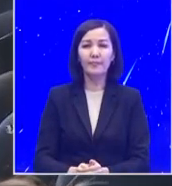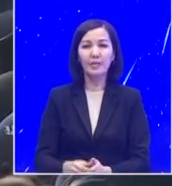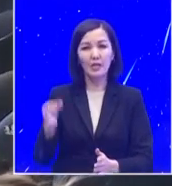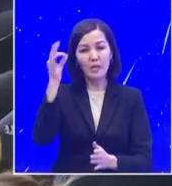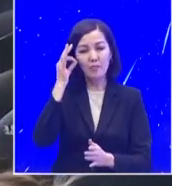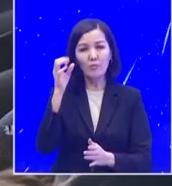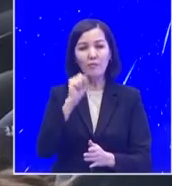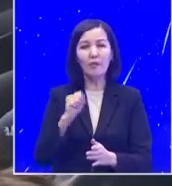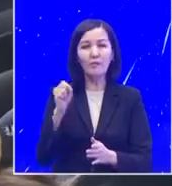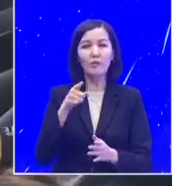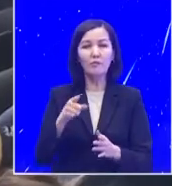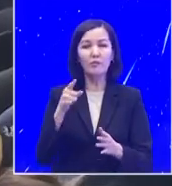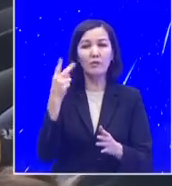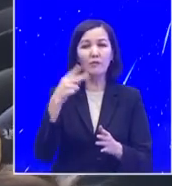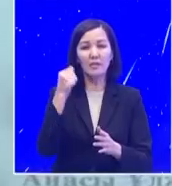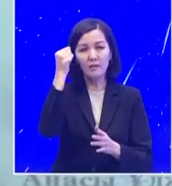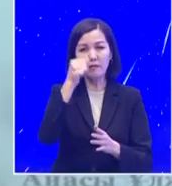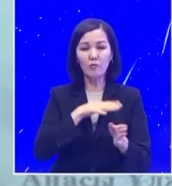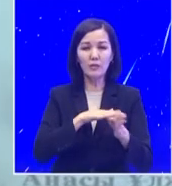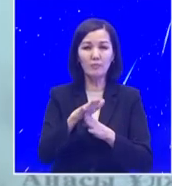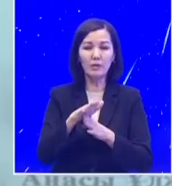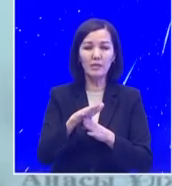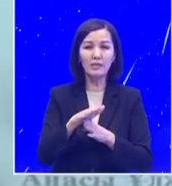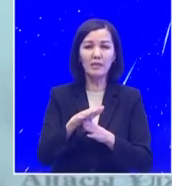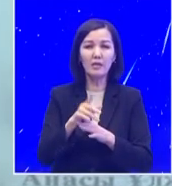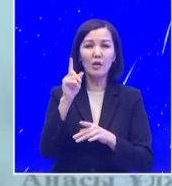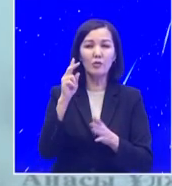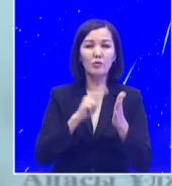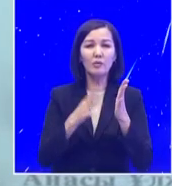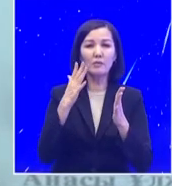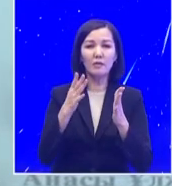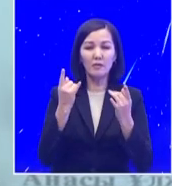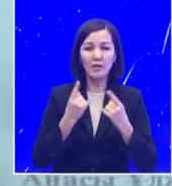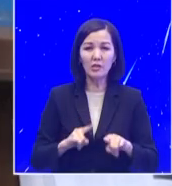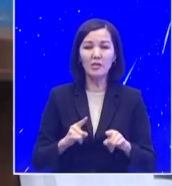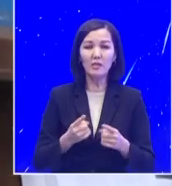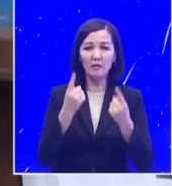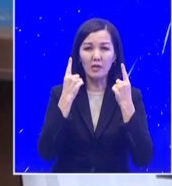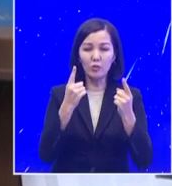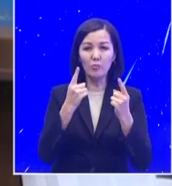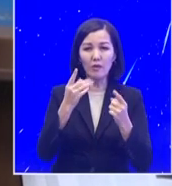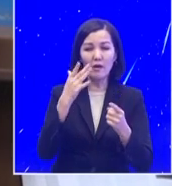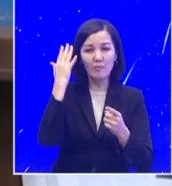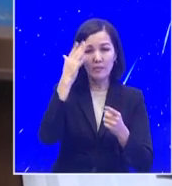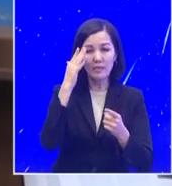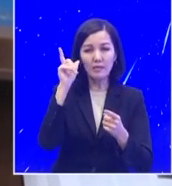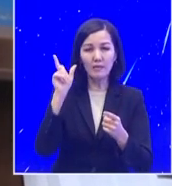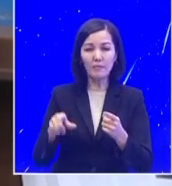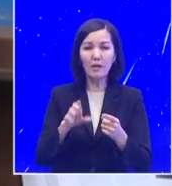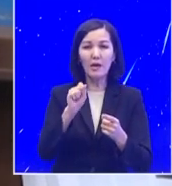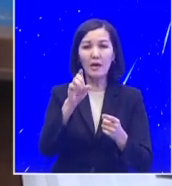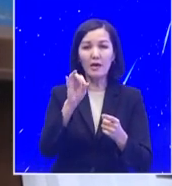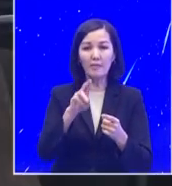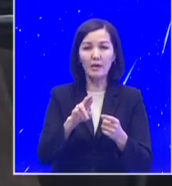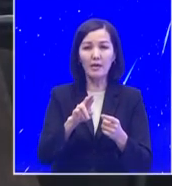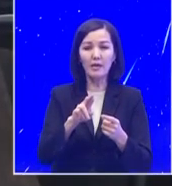Напомним, в августе 2020 года исполняется 175 лет со дня рождения основоположника казахской письменной литературы, ее